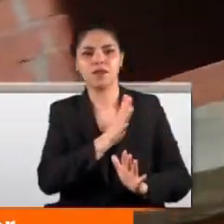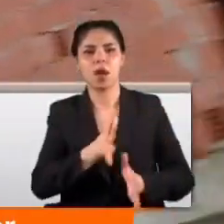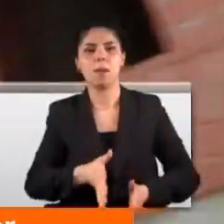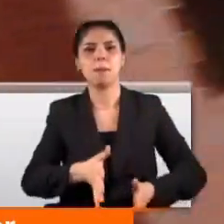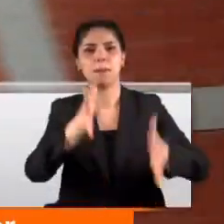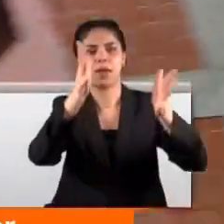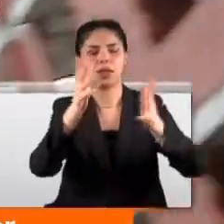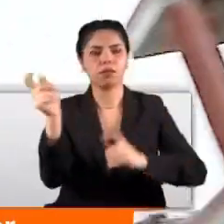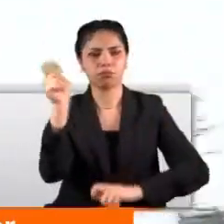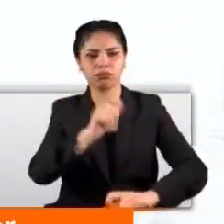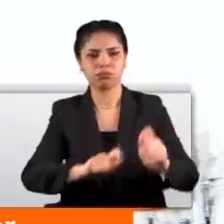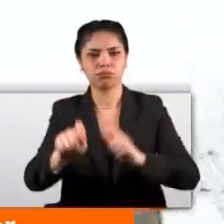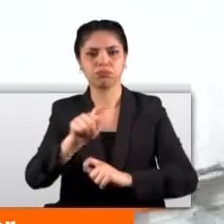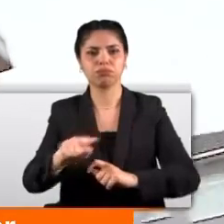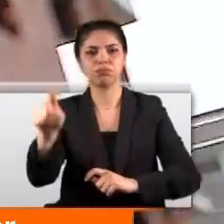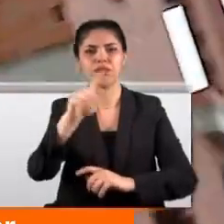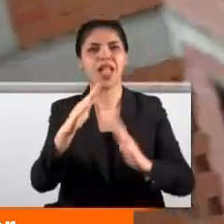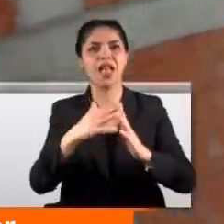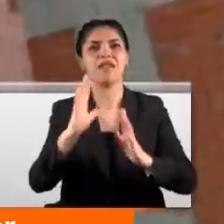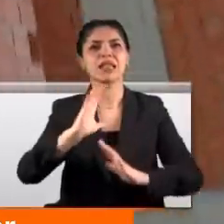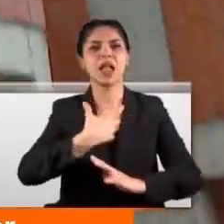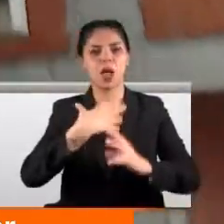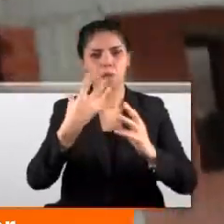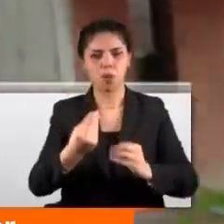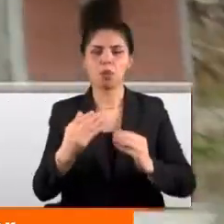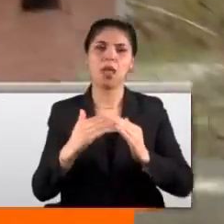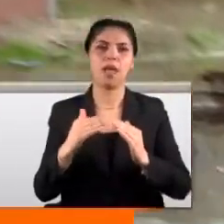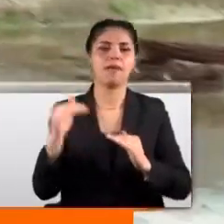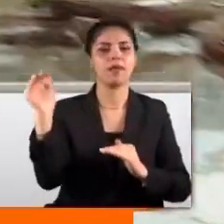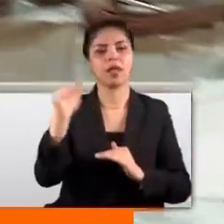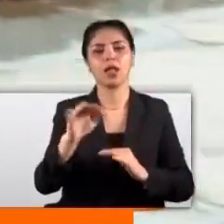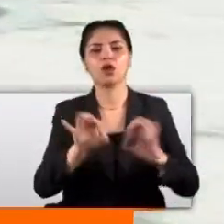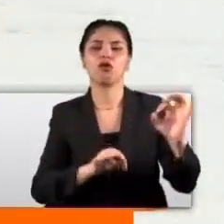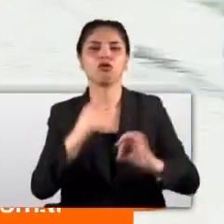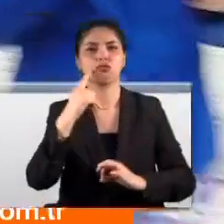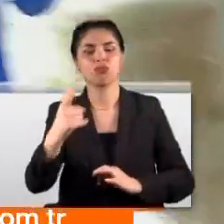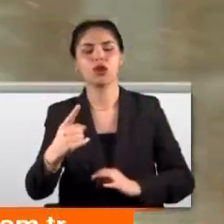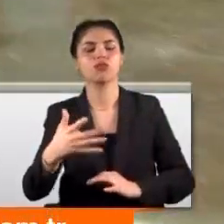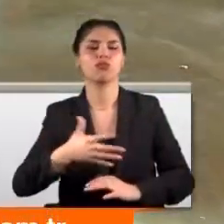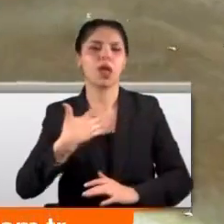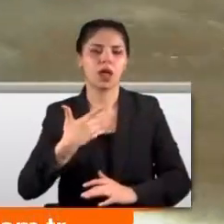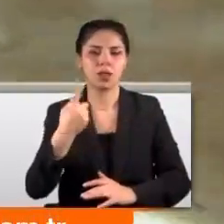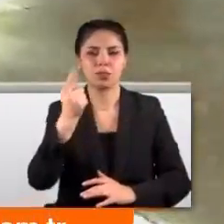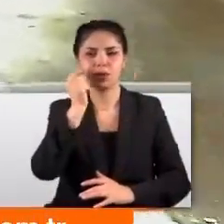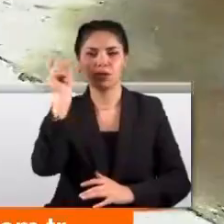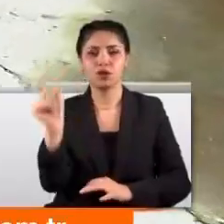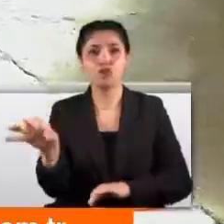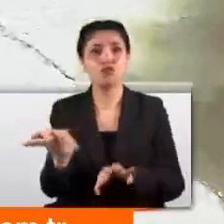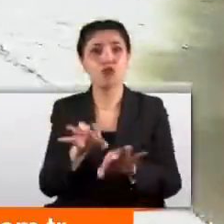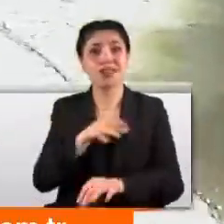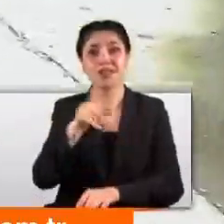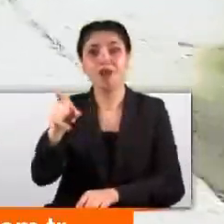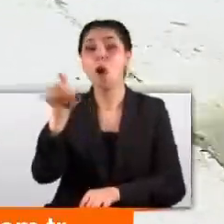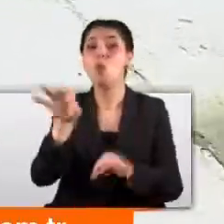binalar yükseldikçe burada evi olanlar gelip evlerini kontrol etmeye başladı. İçlerinden biri mühendisti. İşte